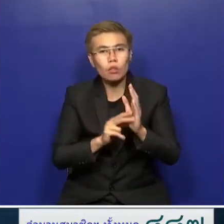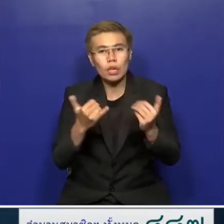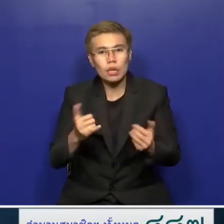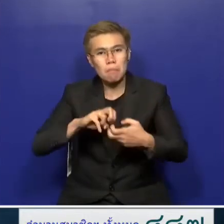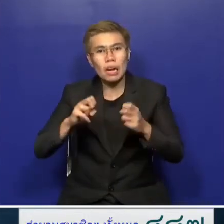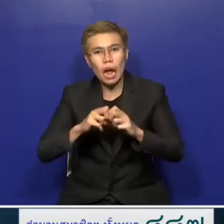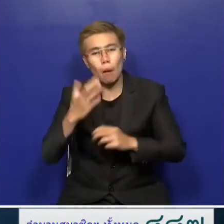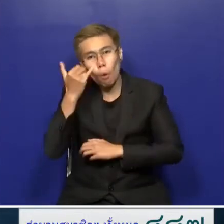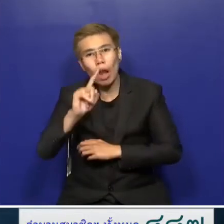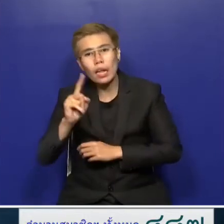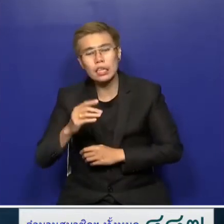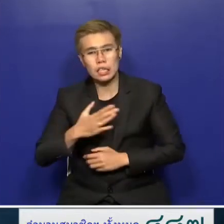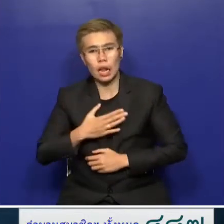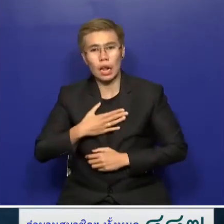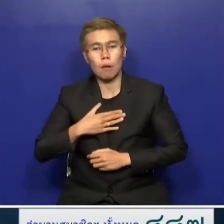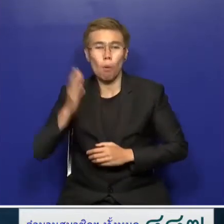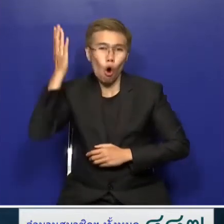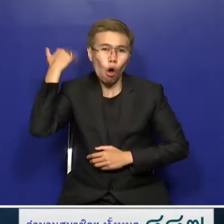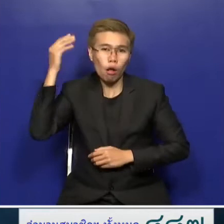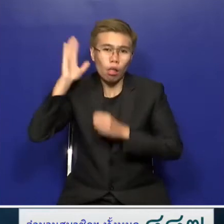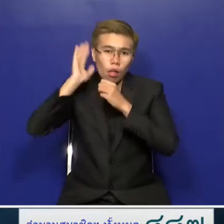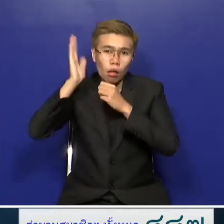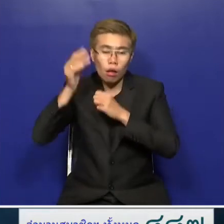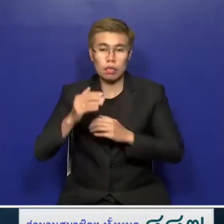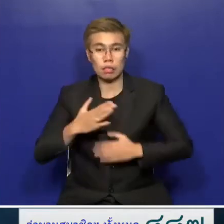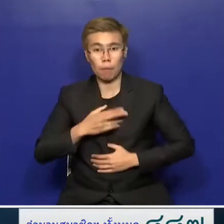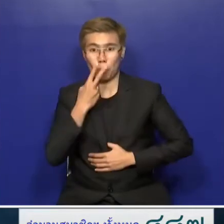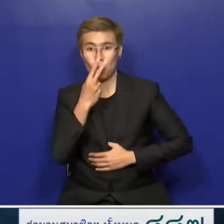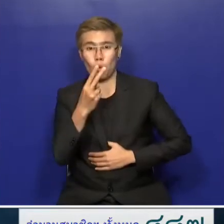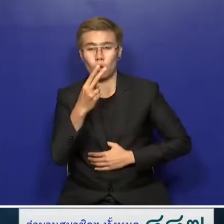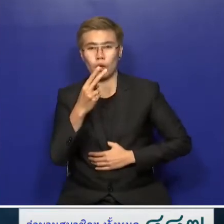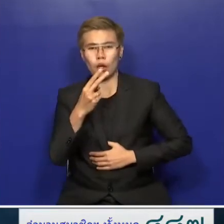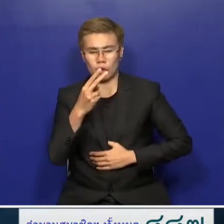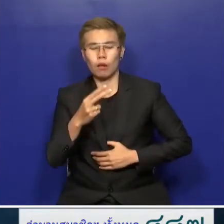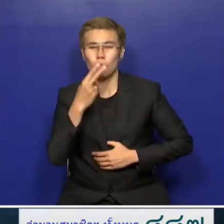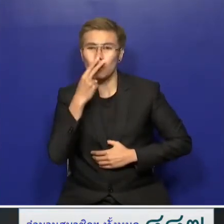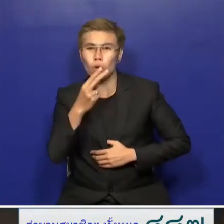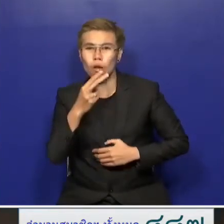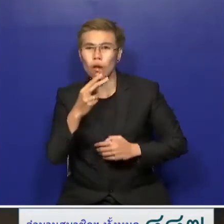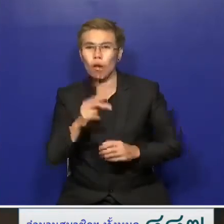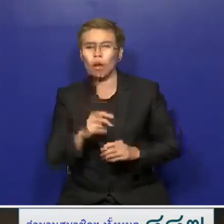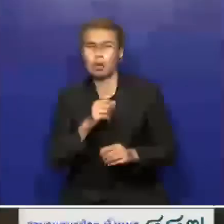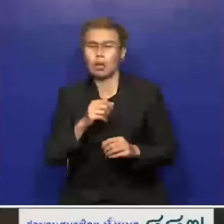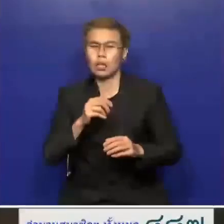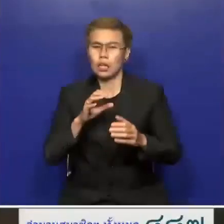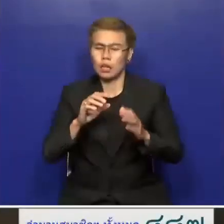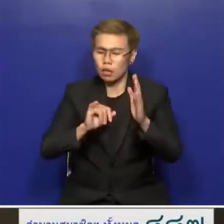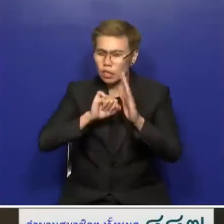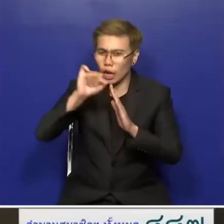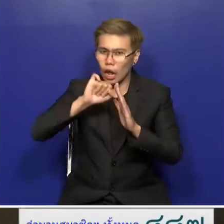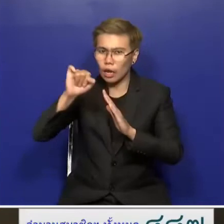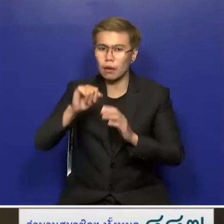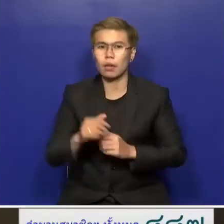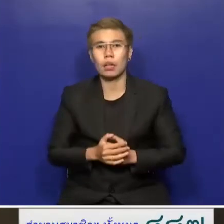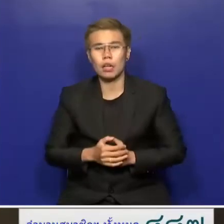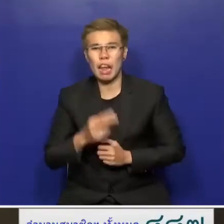form ofนี้ที่ฉัเคยพิไปอย่างเช่นฉัไปดูงานที่จัหวดเชีงลายที่แ่น้ำเมยย